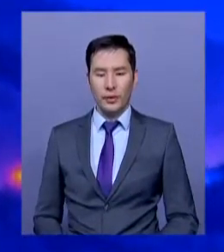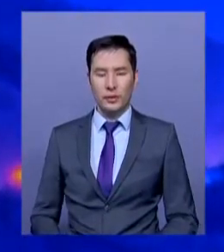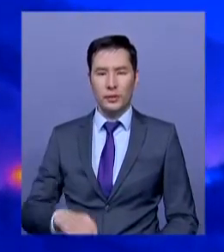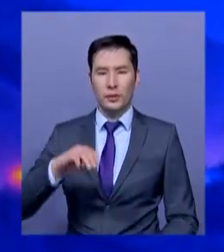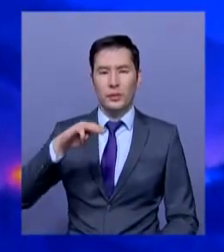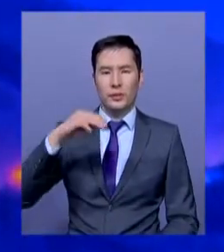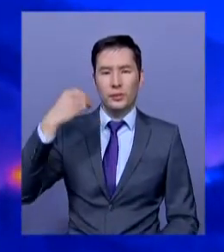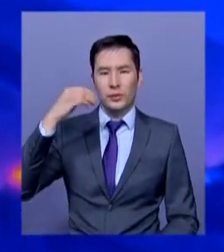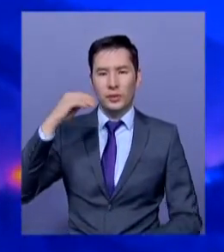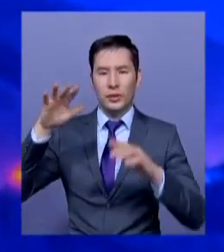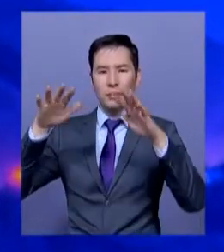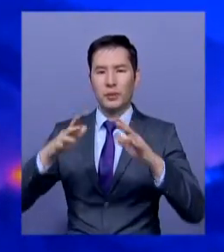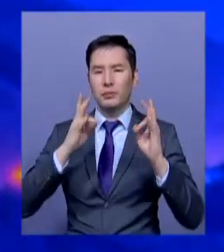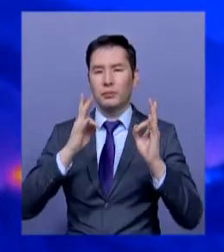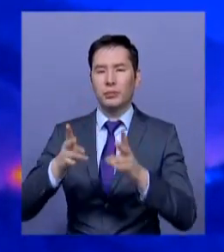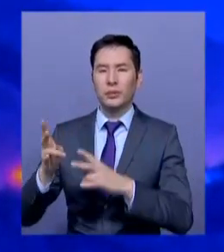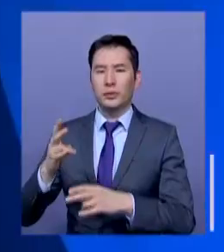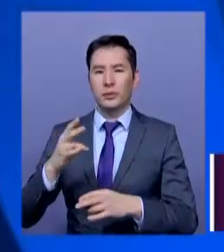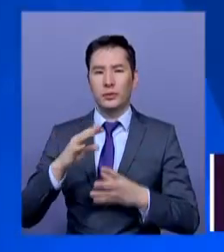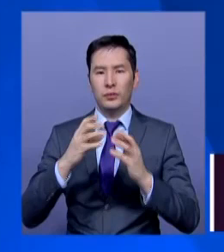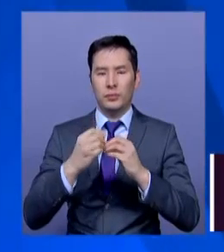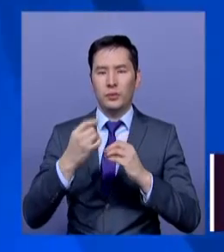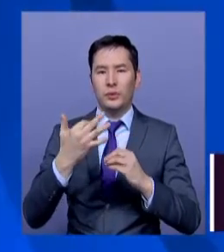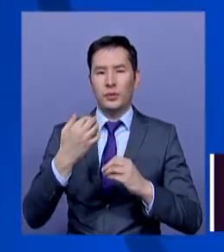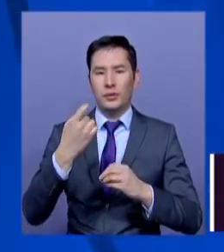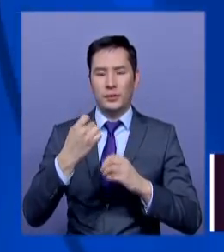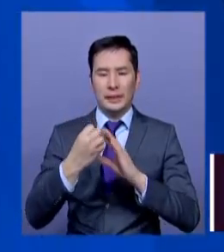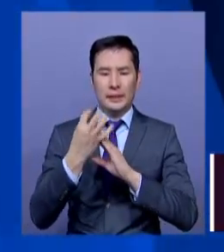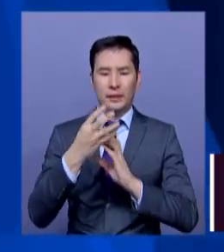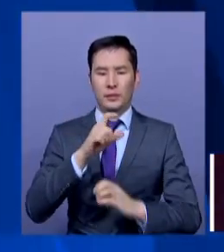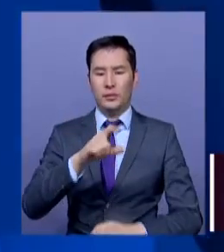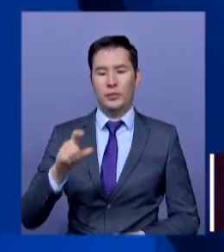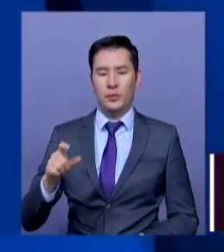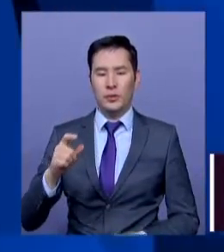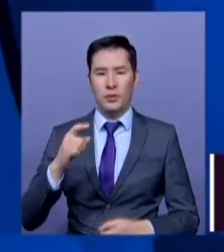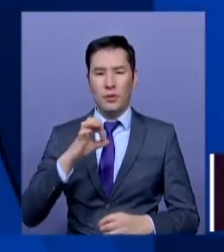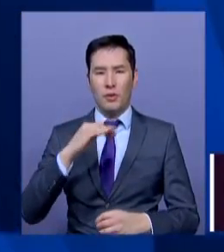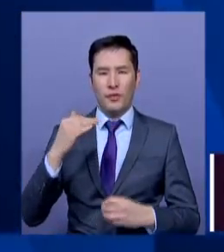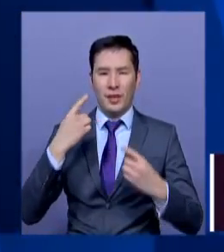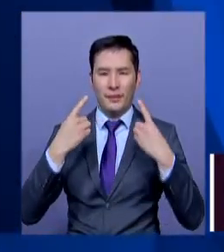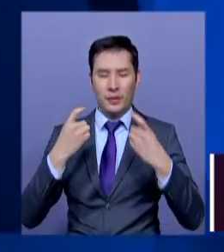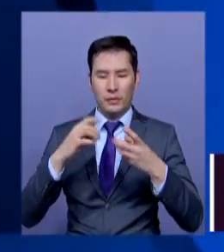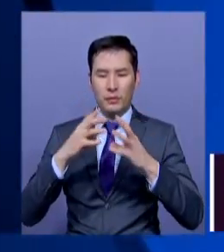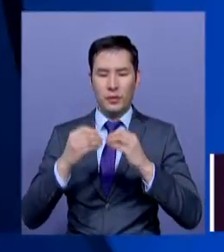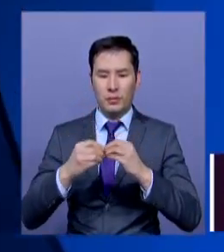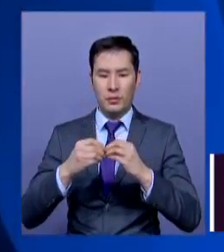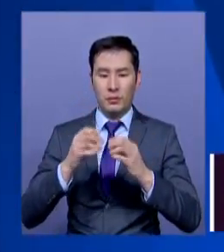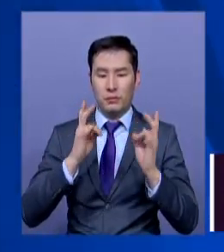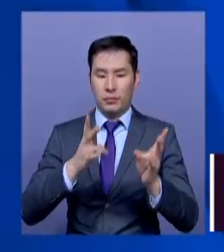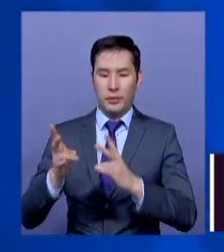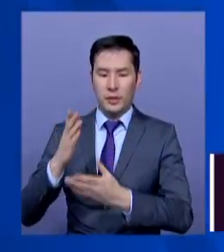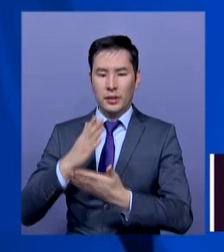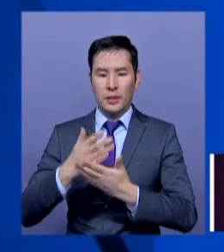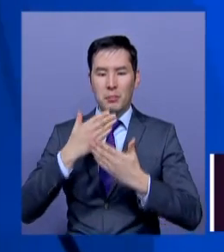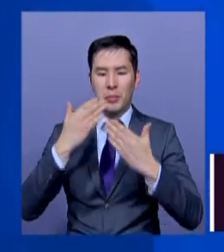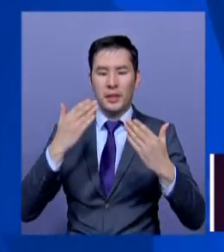Түркиядағы зілзаладан қаза болғандар саны 114-ке жетті. Ресми ақпаратқа сәйкес, жапа шеккендердің көлемі де артып жатыр. Соңғы